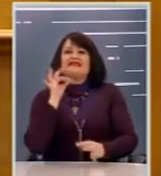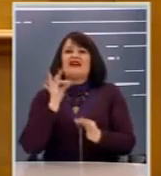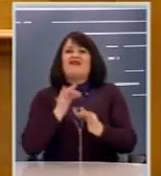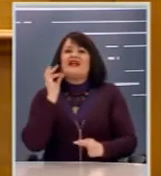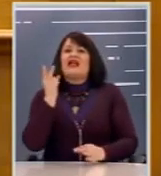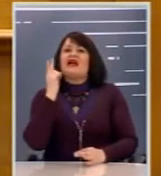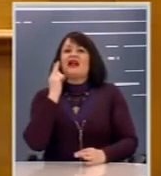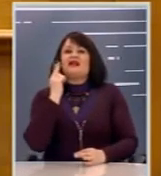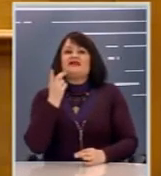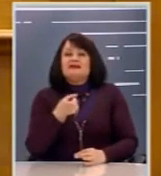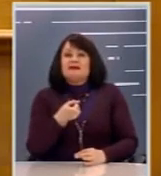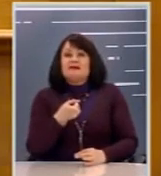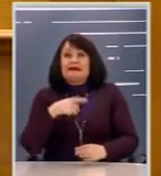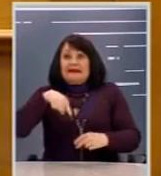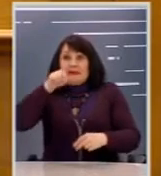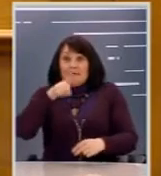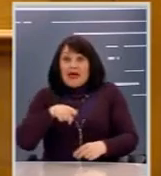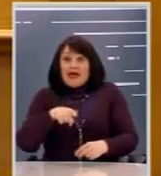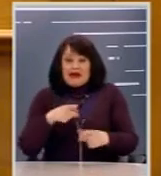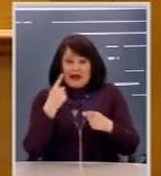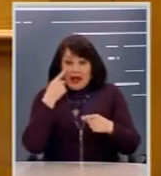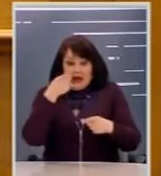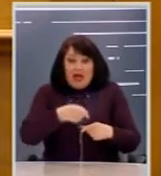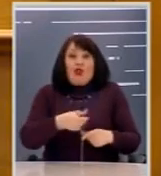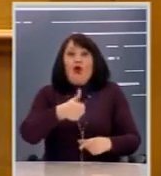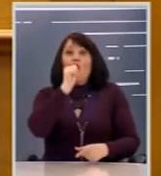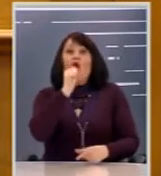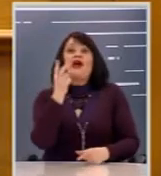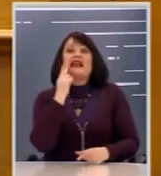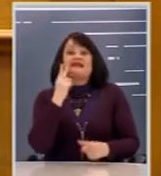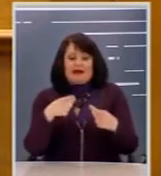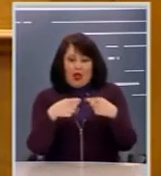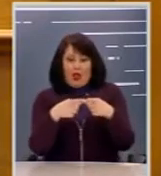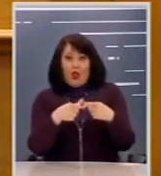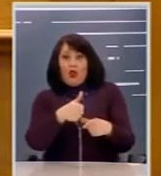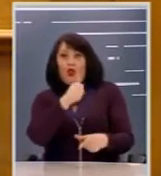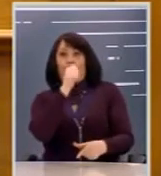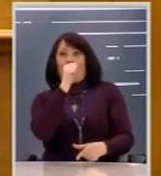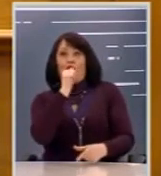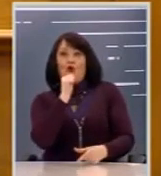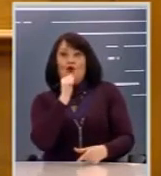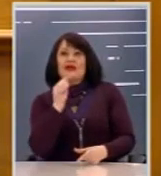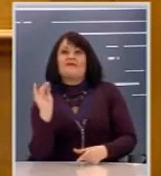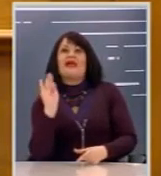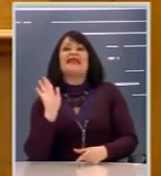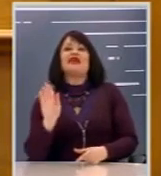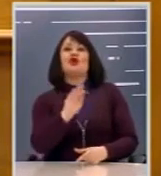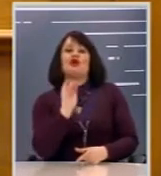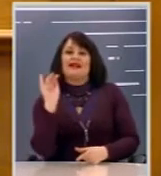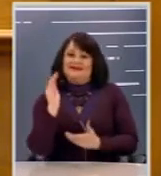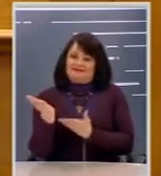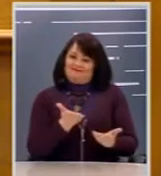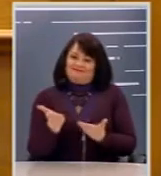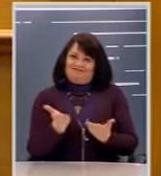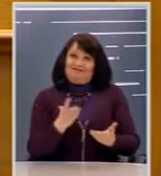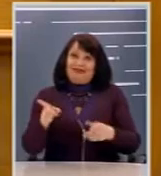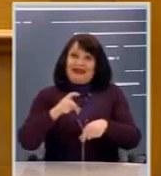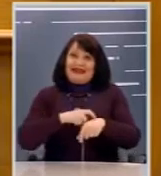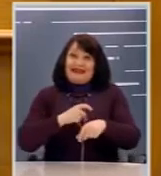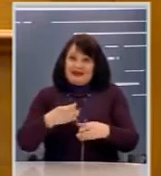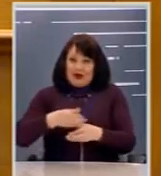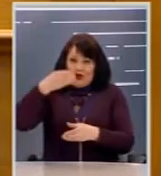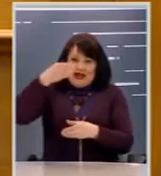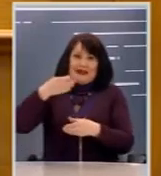κρασί. Τη μέρα που θα δοκίμαζε το νέο κρασί ο Κάλχας, είχε προσκαλέσει όλους τους γείτονες. Την ώρα που σήκωνε